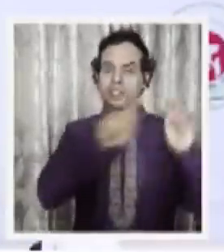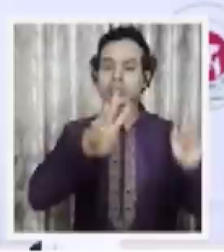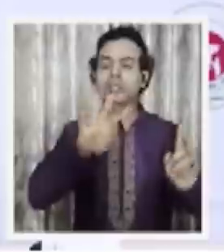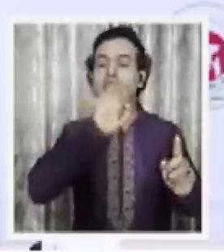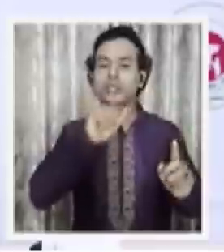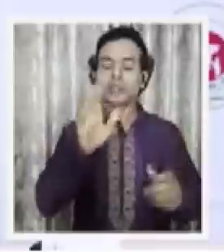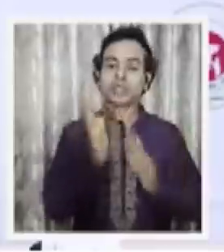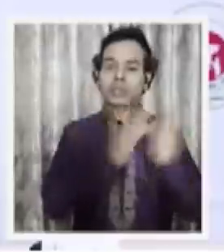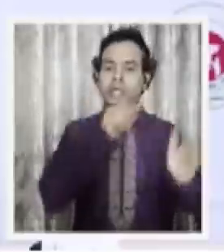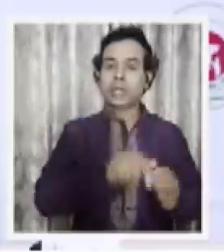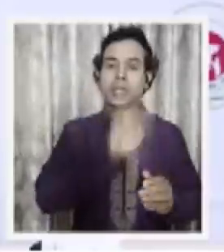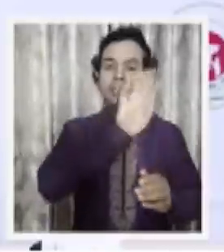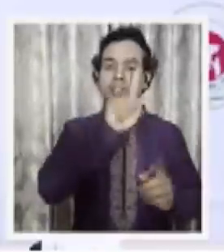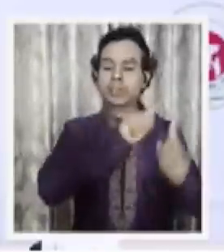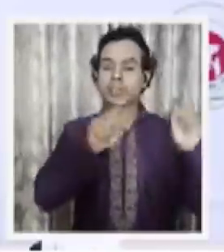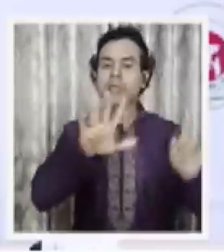21 থেকে 30 বছর 87 জন,